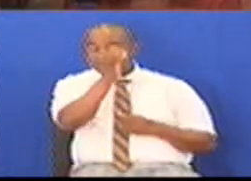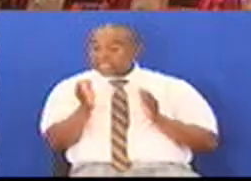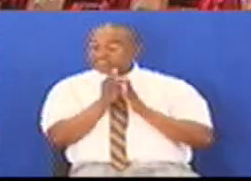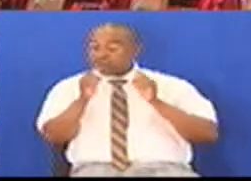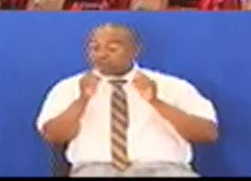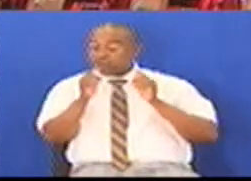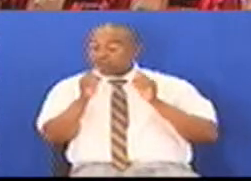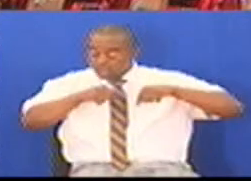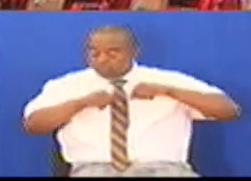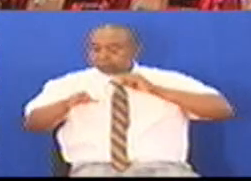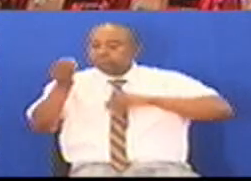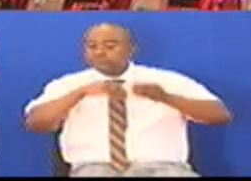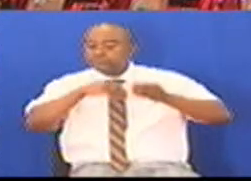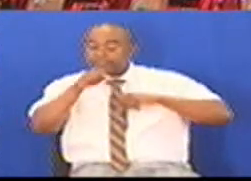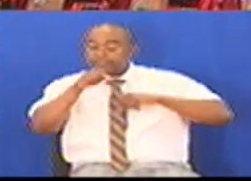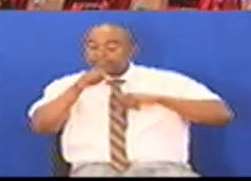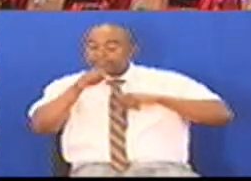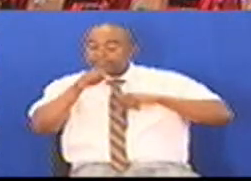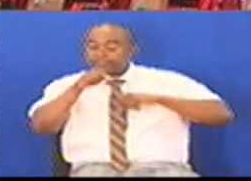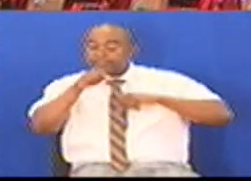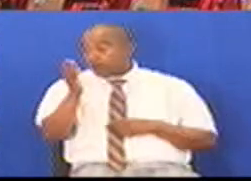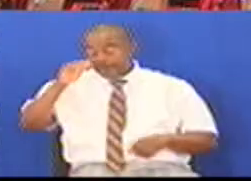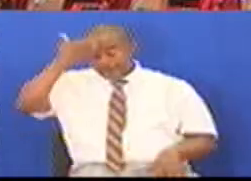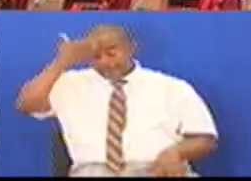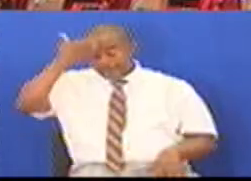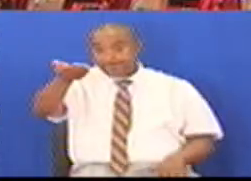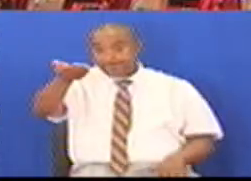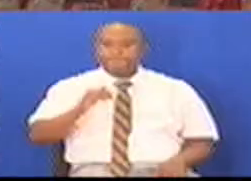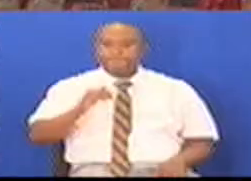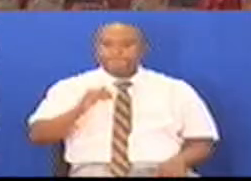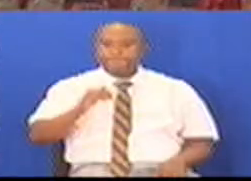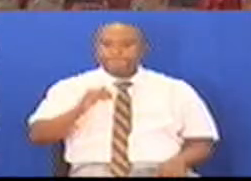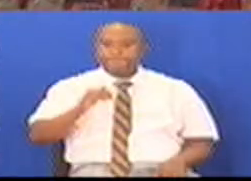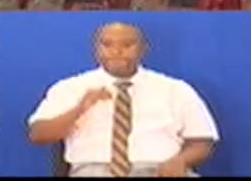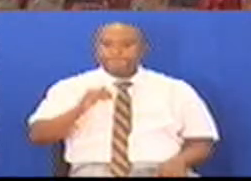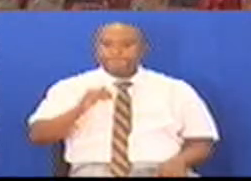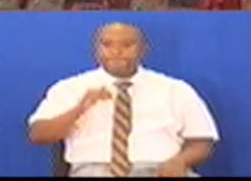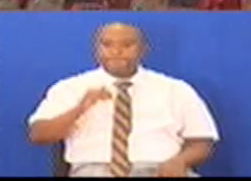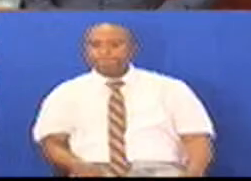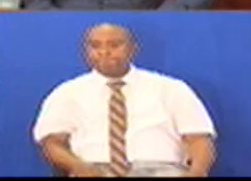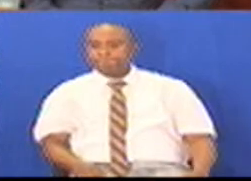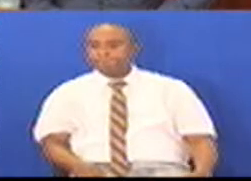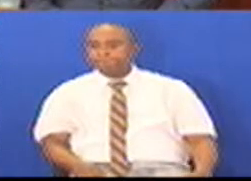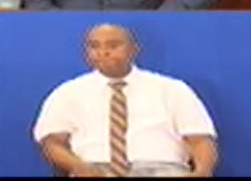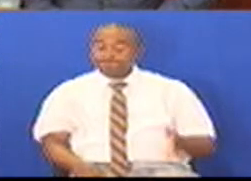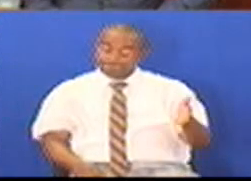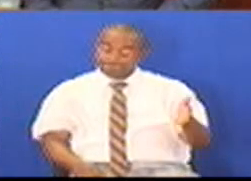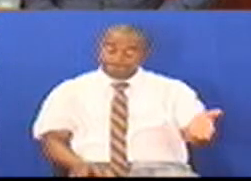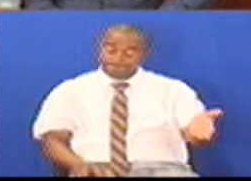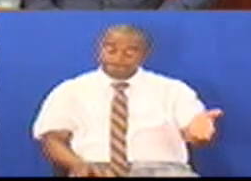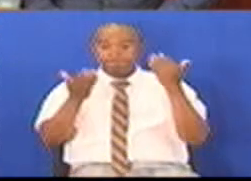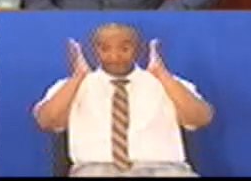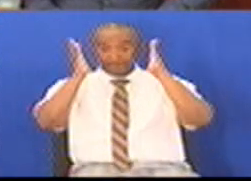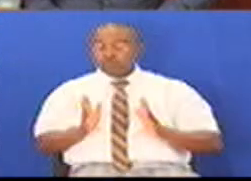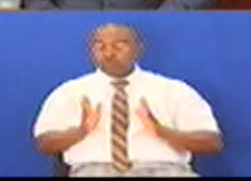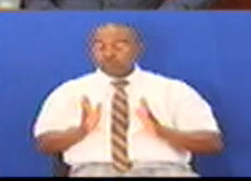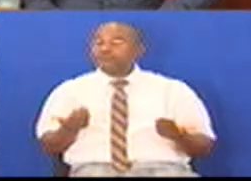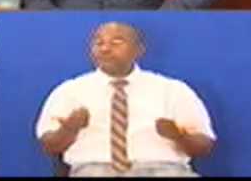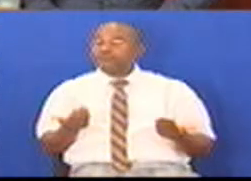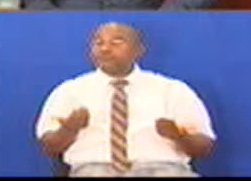leo na wengine watachangia kesho. Mheshimiwa Mashimba Ndaki au mwakilishi.